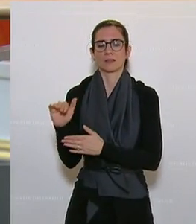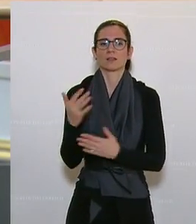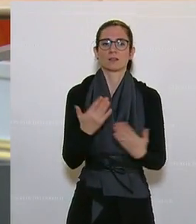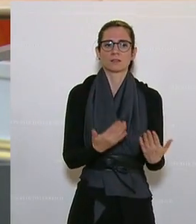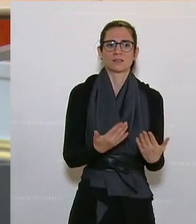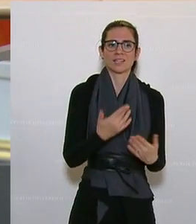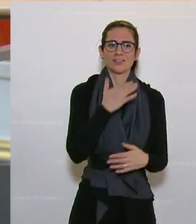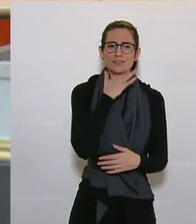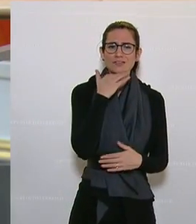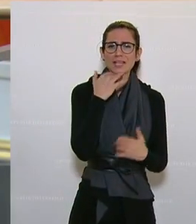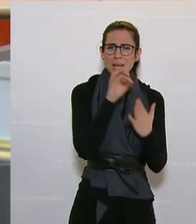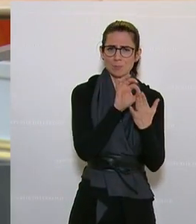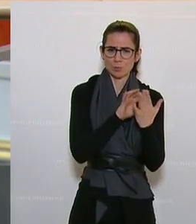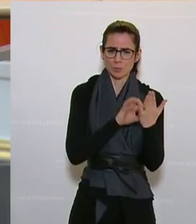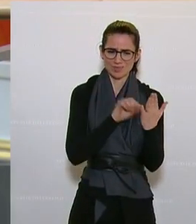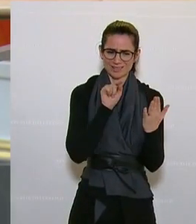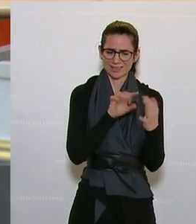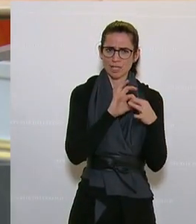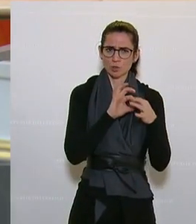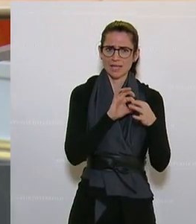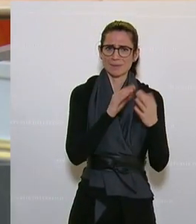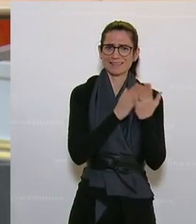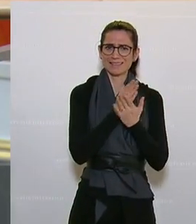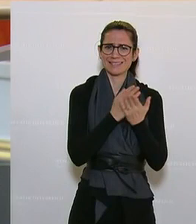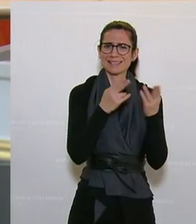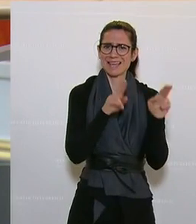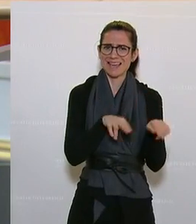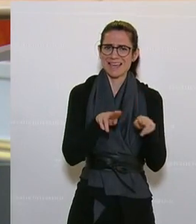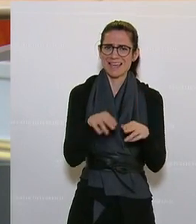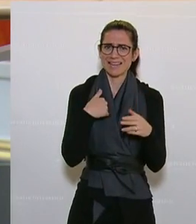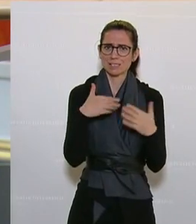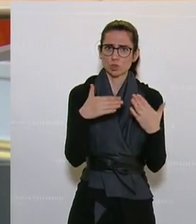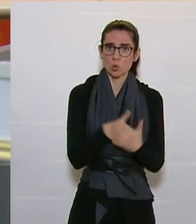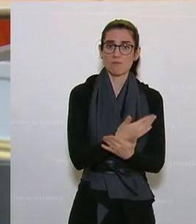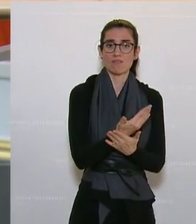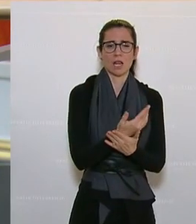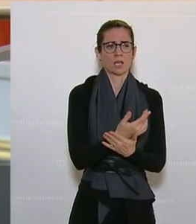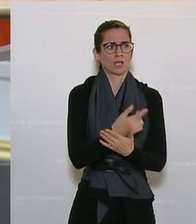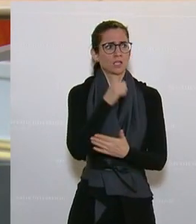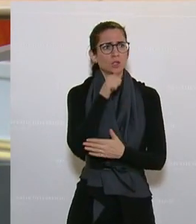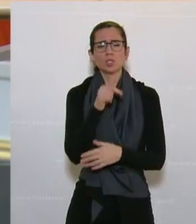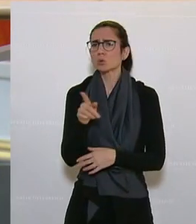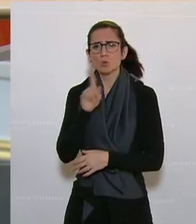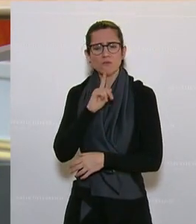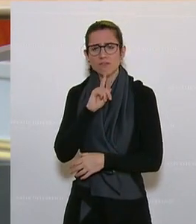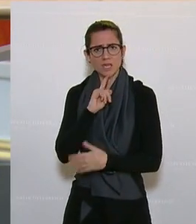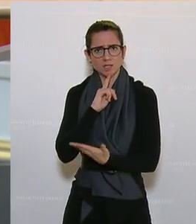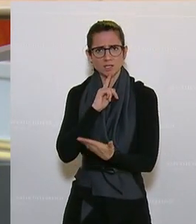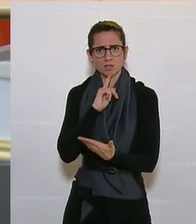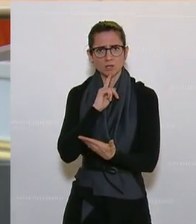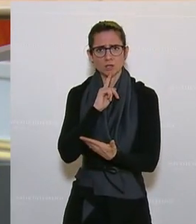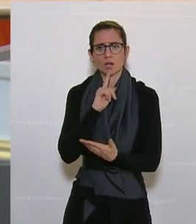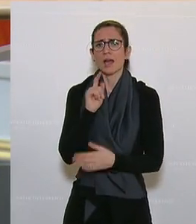richtig ist, es sind viele Punkte in dieser Dienstrechtsnovelle drinnen. Insofern ist es ein gar nicht so kleiner Wurf, da schließe ich mir der